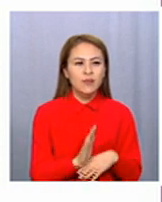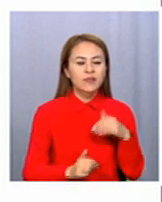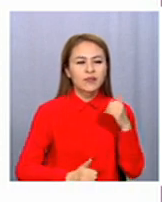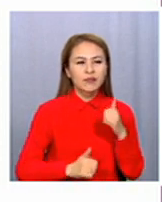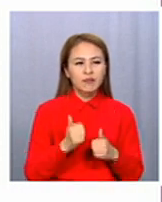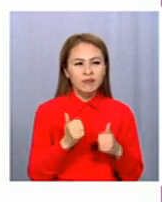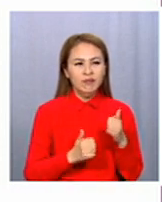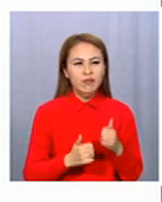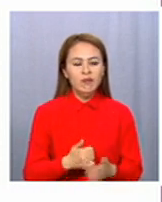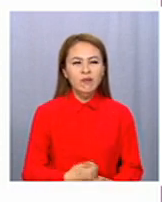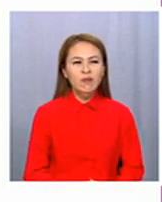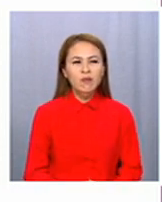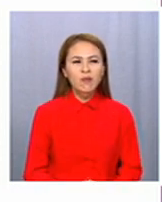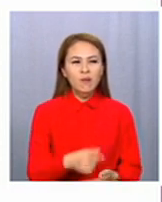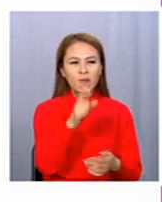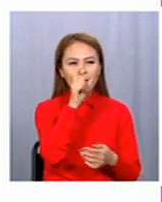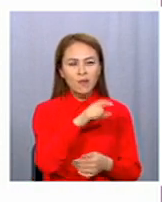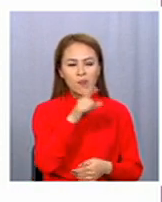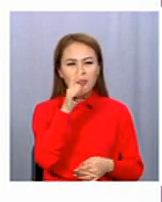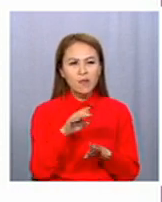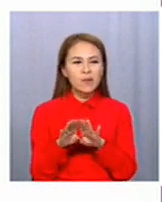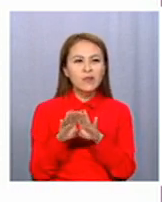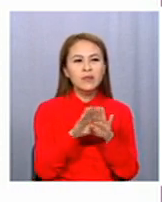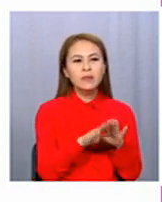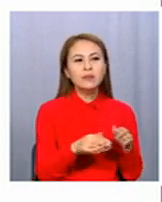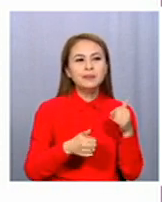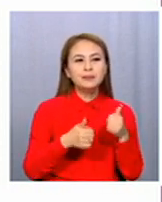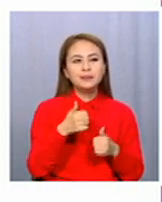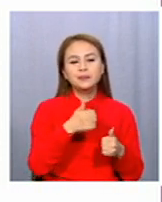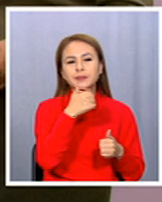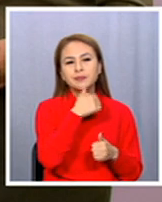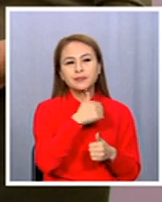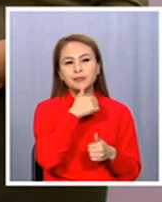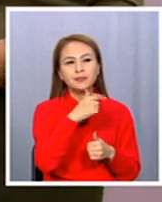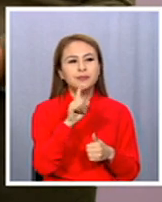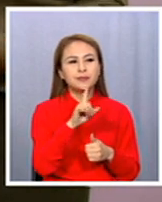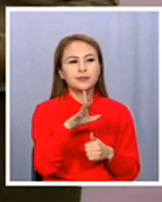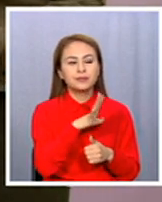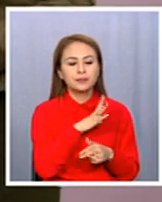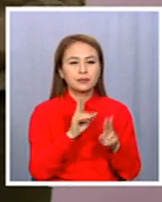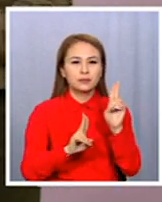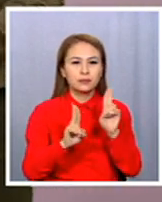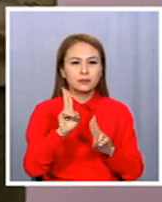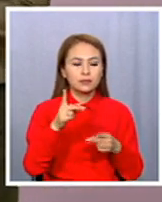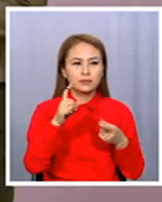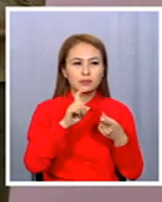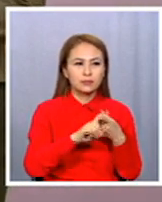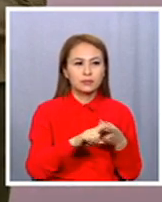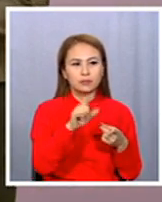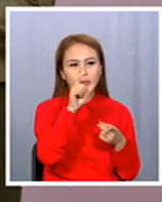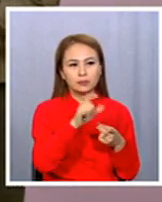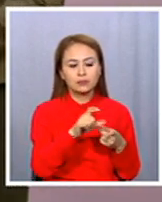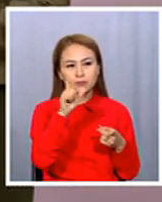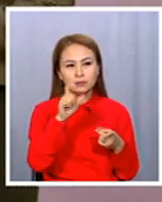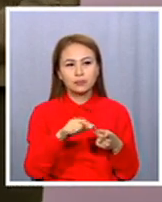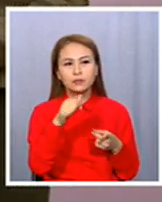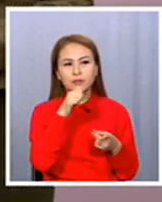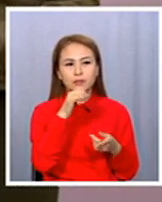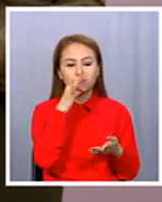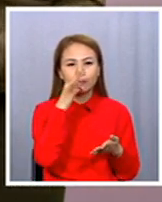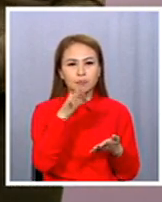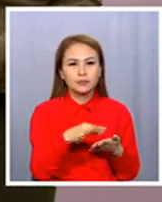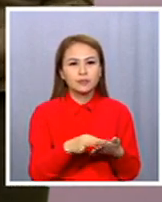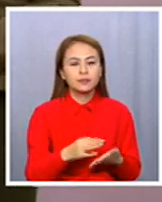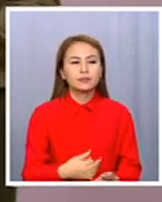салыстырыңдар. Бөлімдері бірдей бөлшек сандарды салыстыру үшін ережеге сәйкес өрнектердің мәндерін